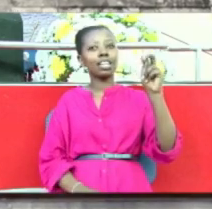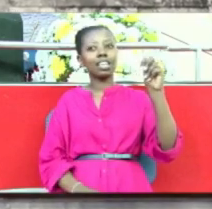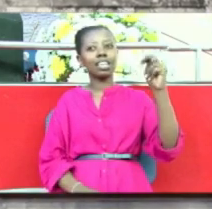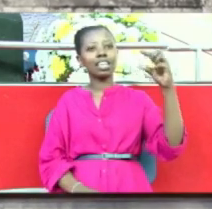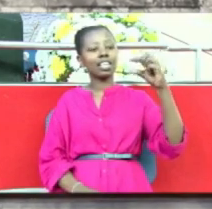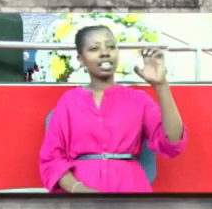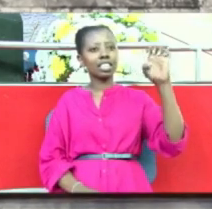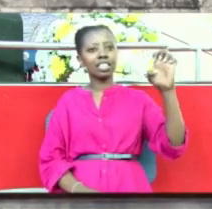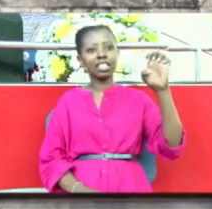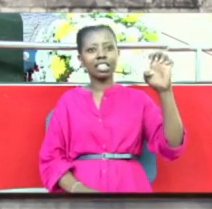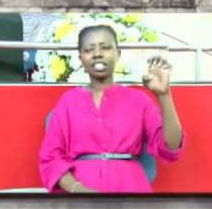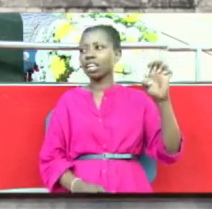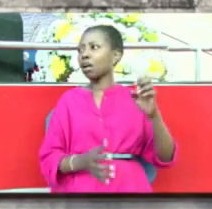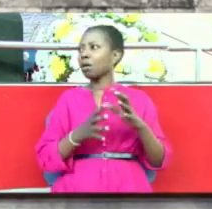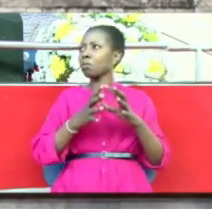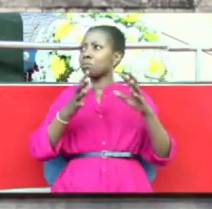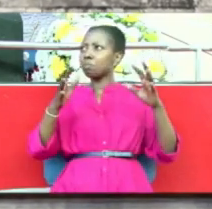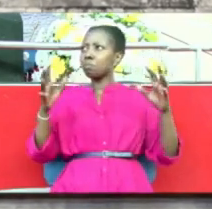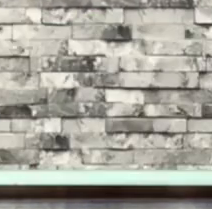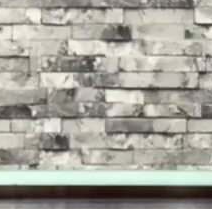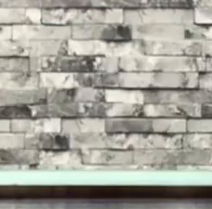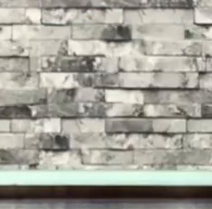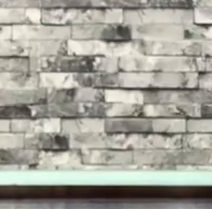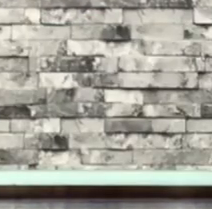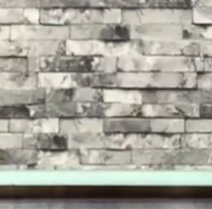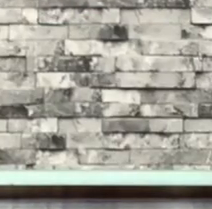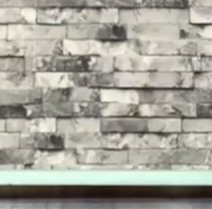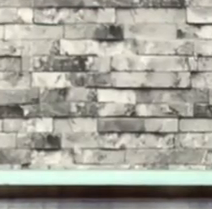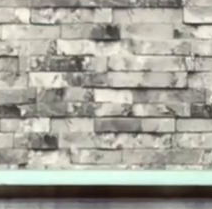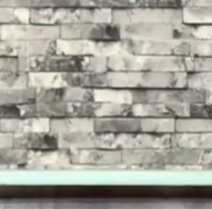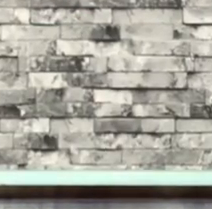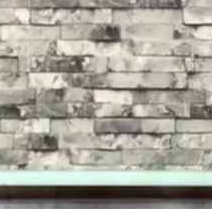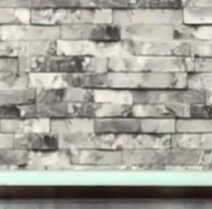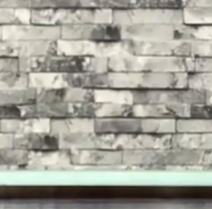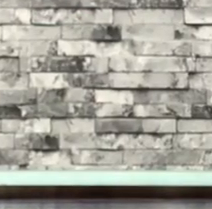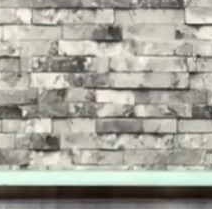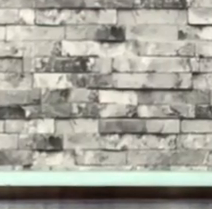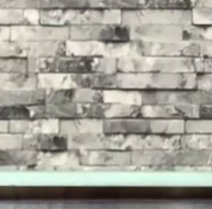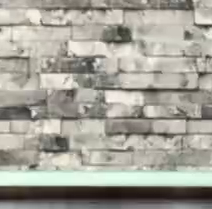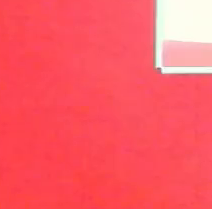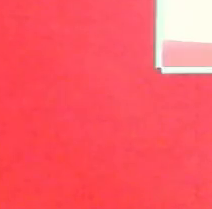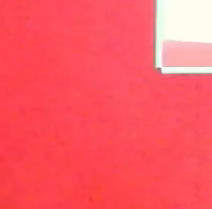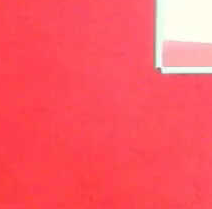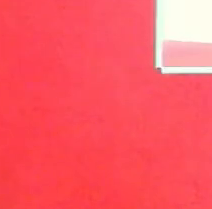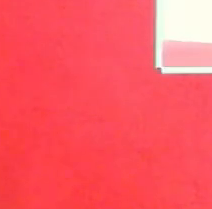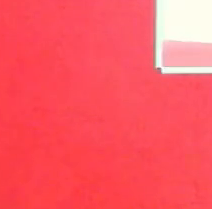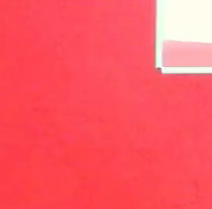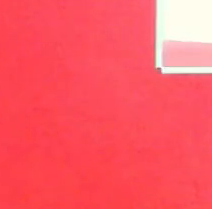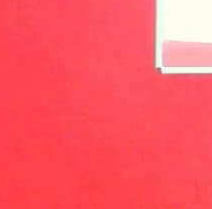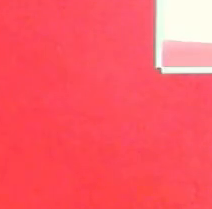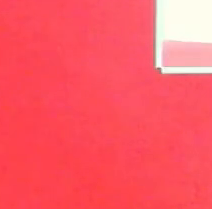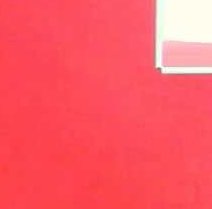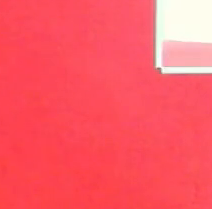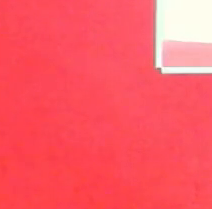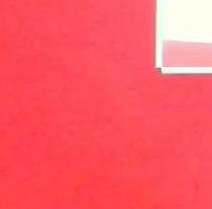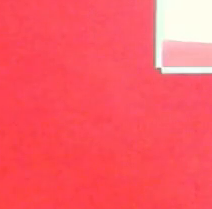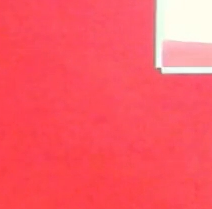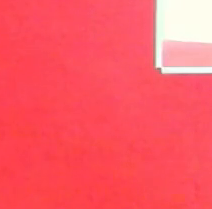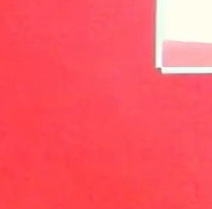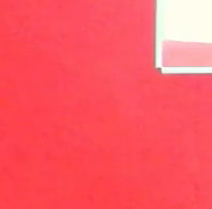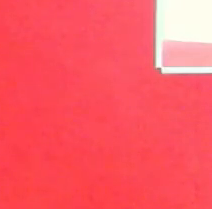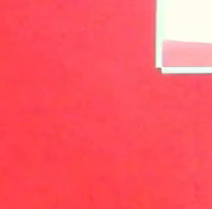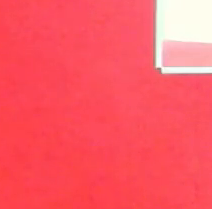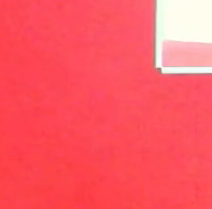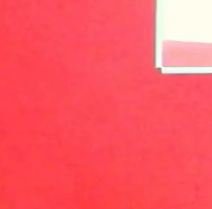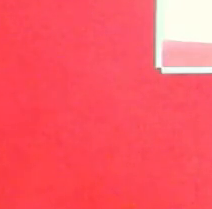Unainunua dunia mzima imeandikwa Jaffa. Ukienda Amerika, Jaffa. But if you are